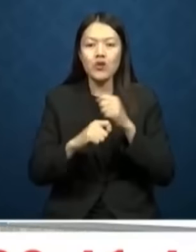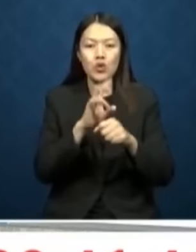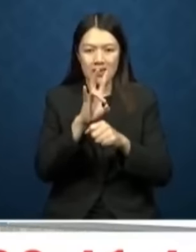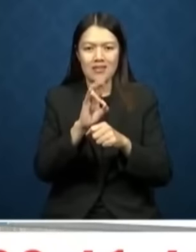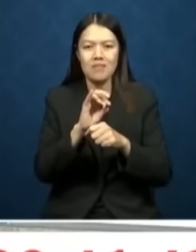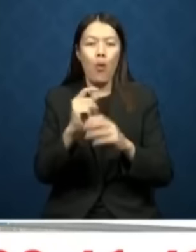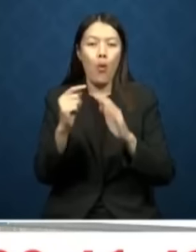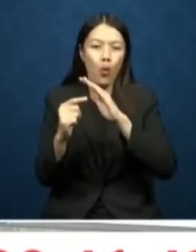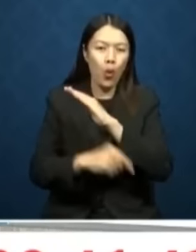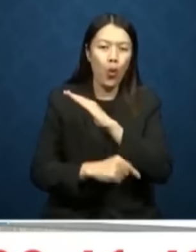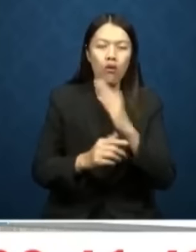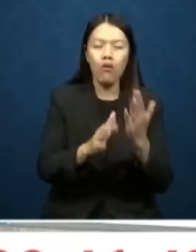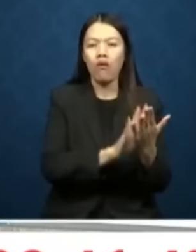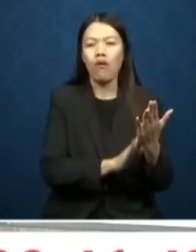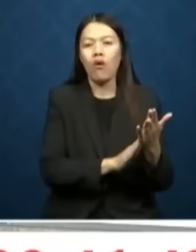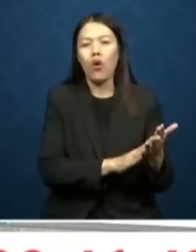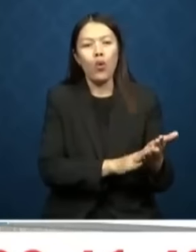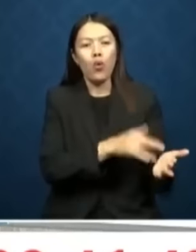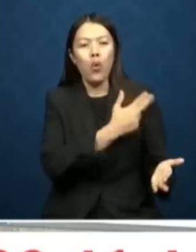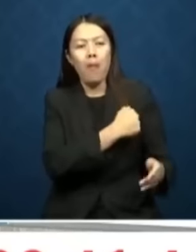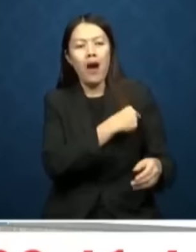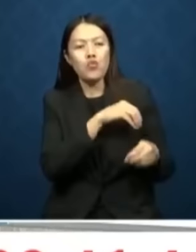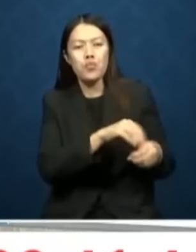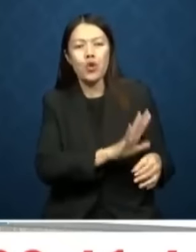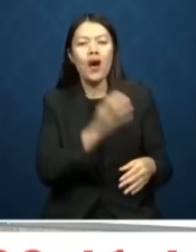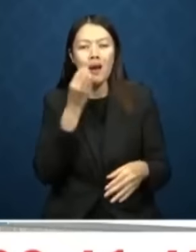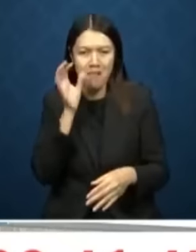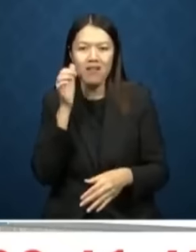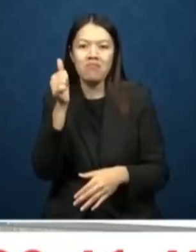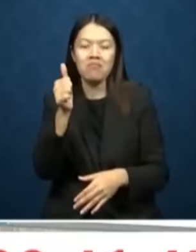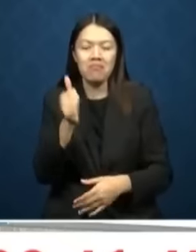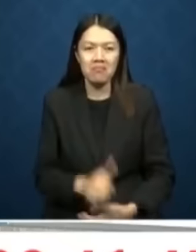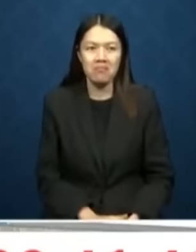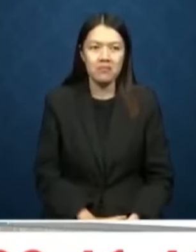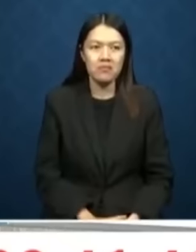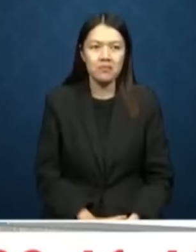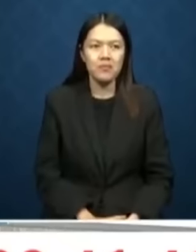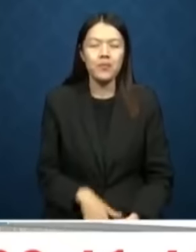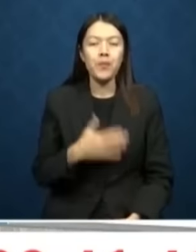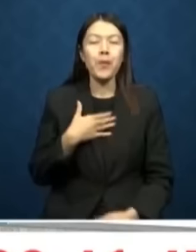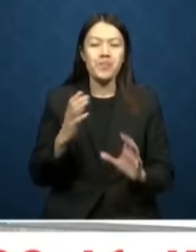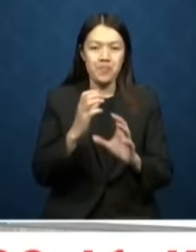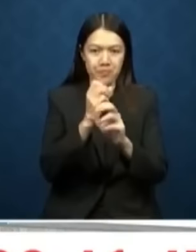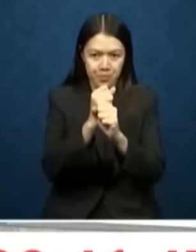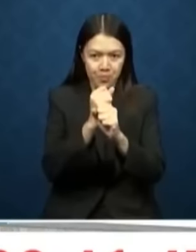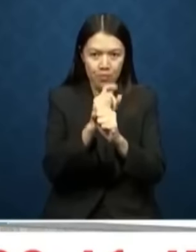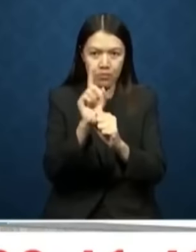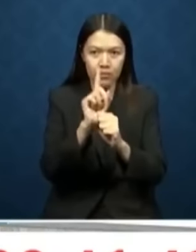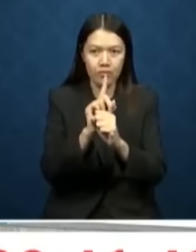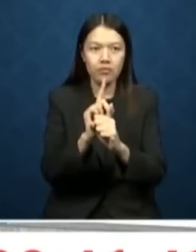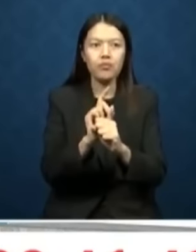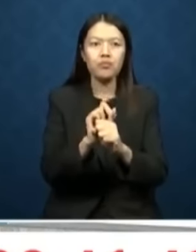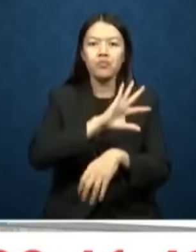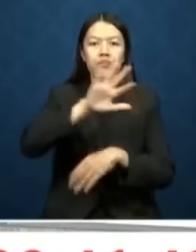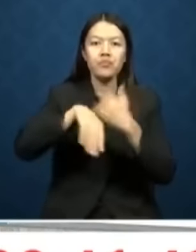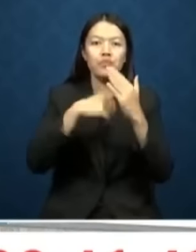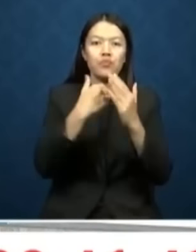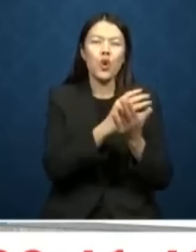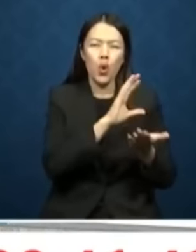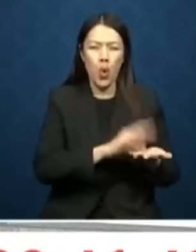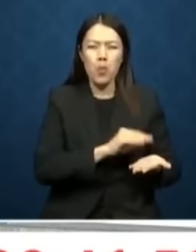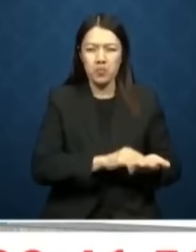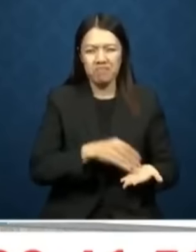อครับไม่ต้องอยู่ลงจะได้กลับบ้านได้แล้วนะครับโดยสรุปผมเรียนอย่างนี้ครับว่าเรื่องทั้งหมดยังมีข้อมูลอีก